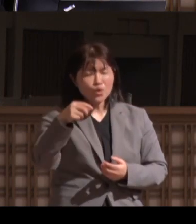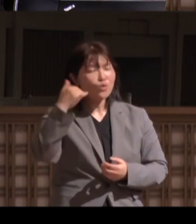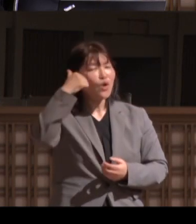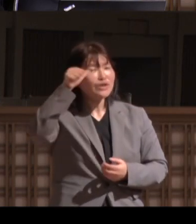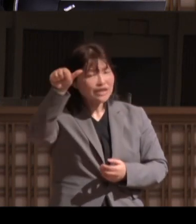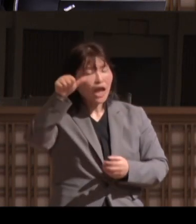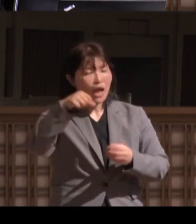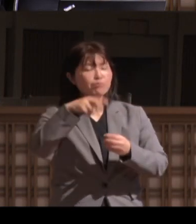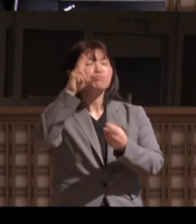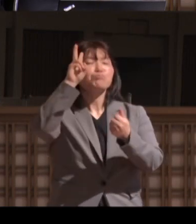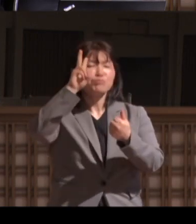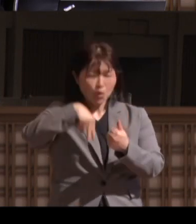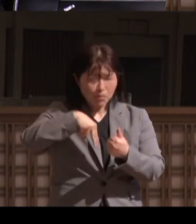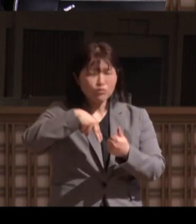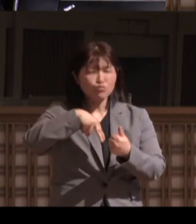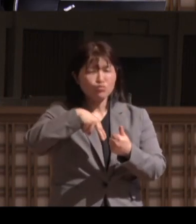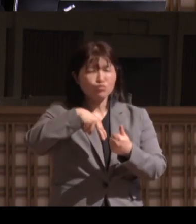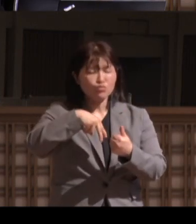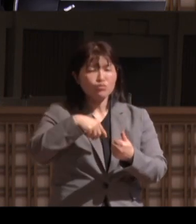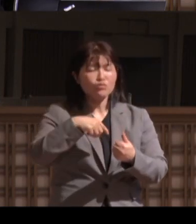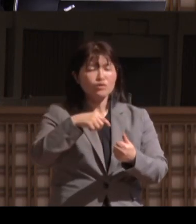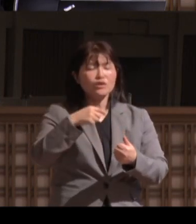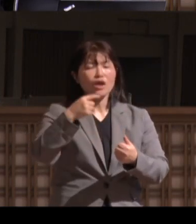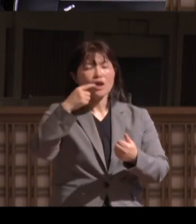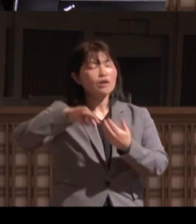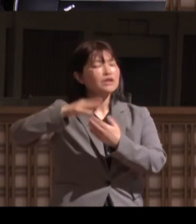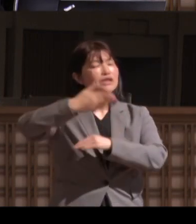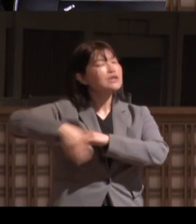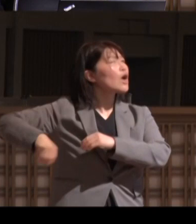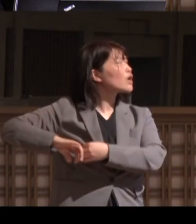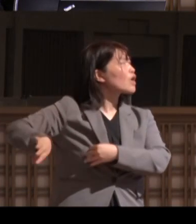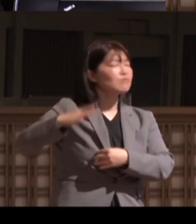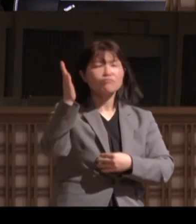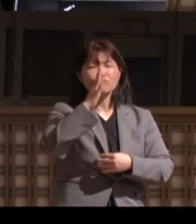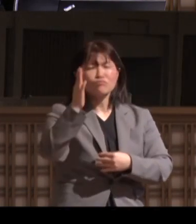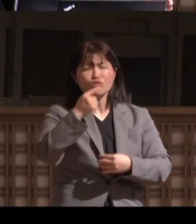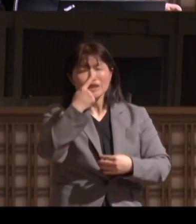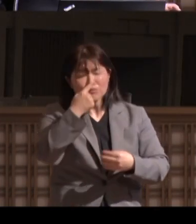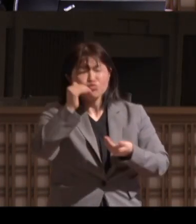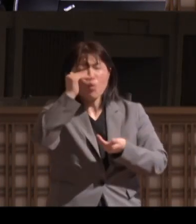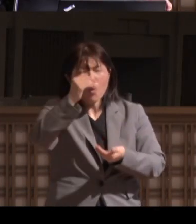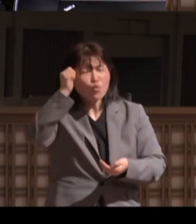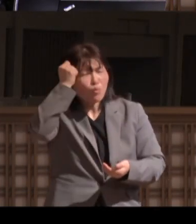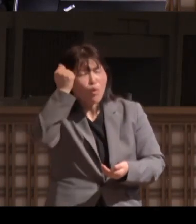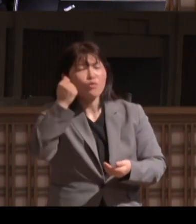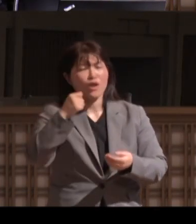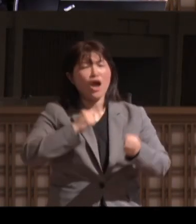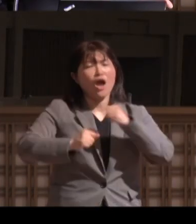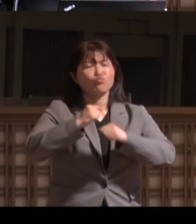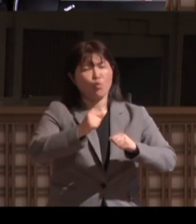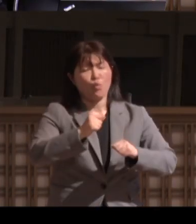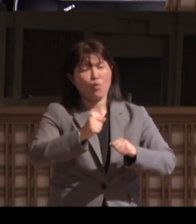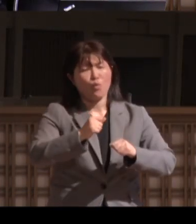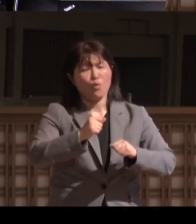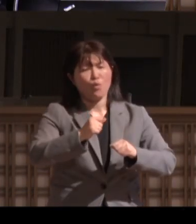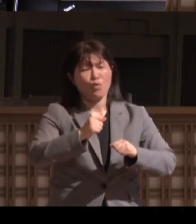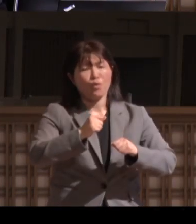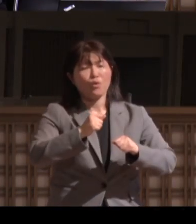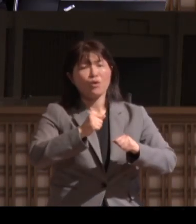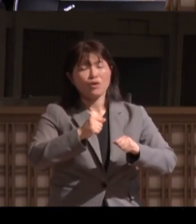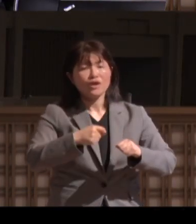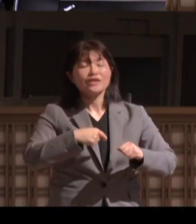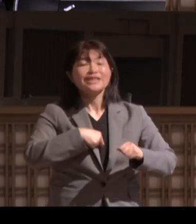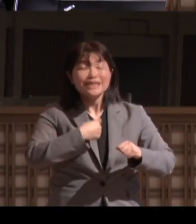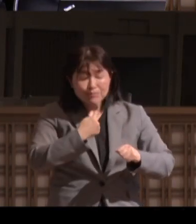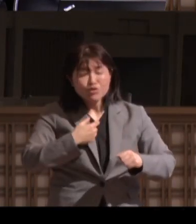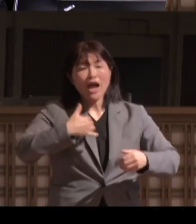えま我がことにする自分ごにするようにしから言われたからしょうがないやるんだったらそうじゃなくてや自分